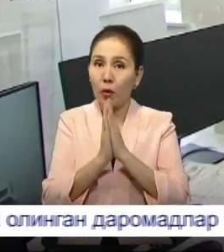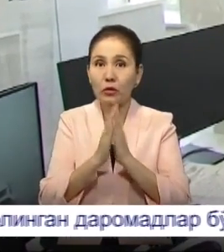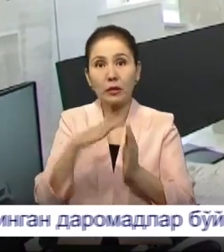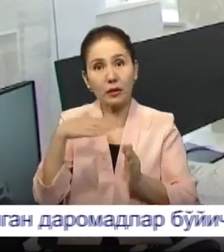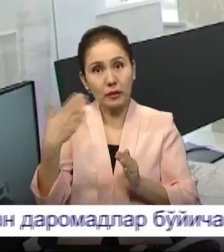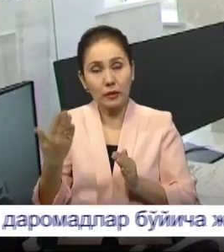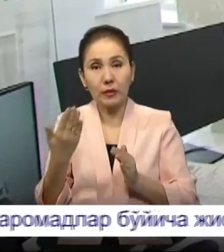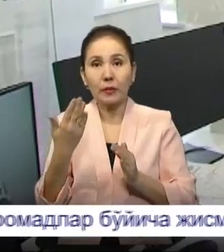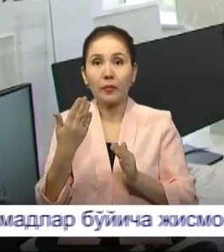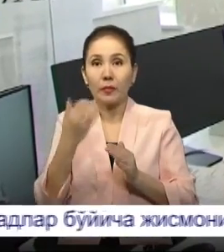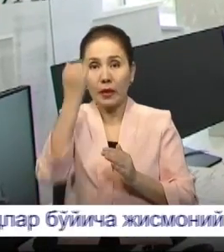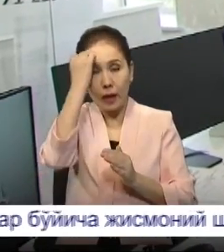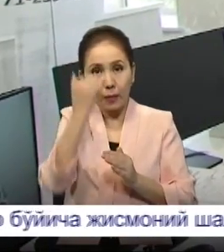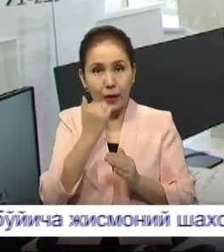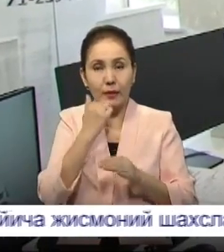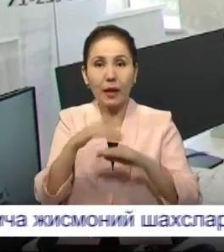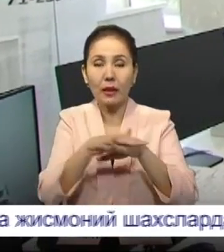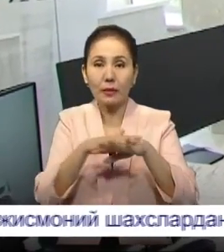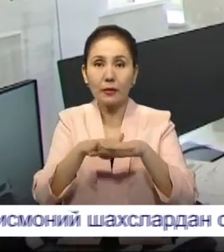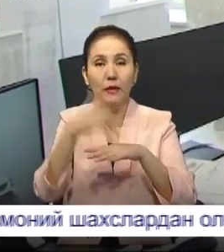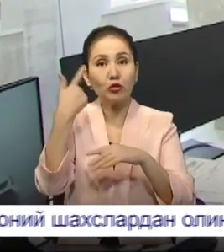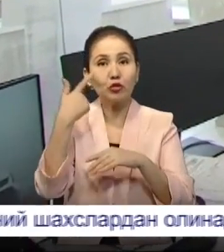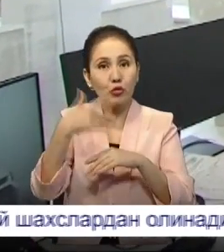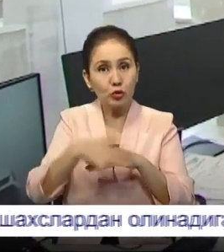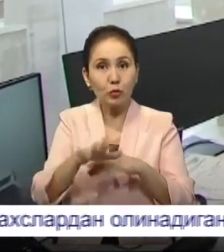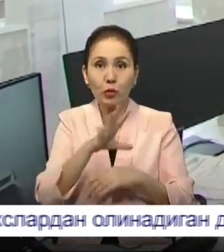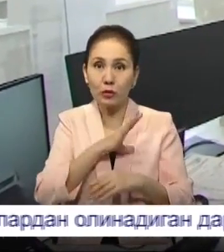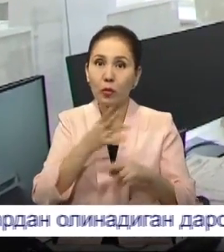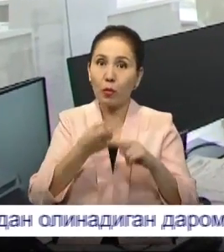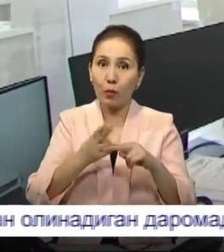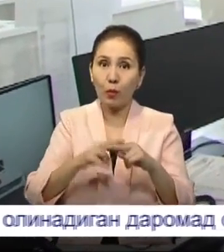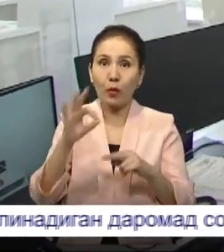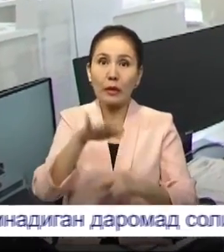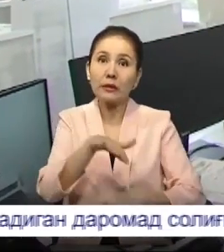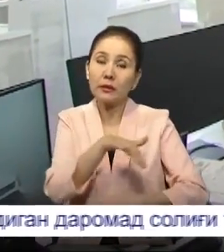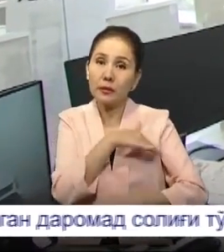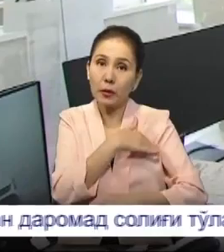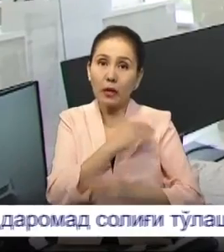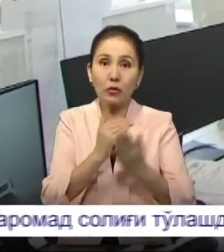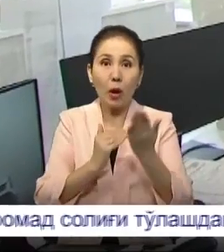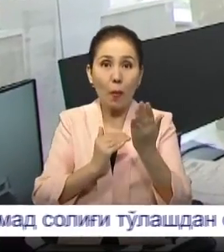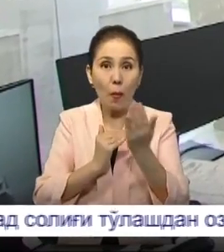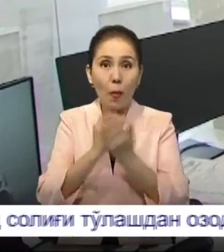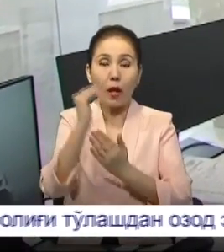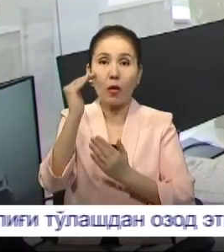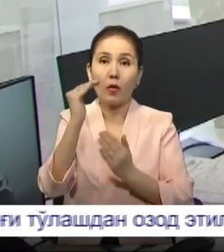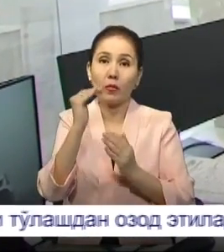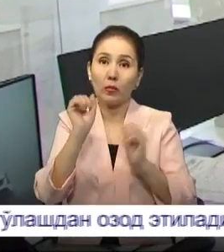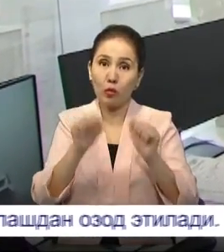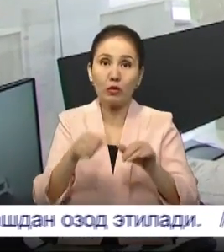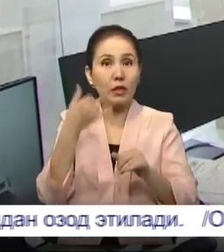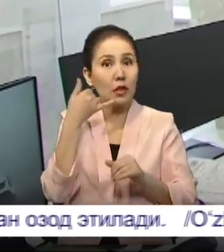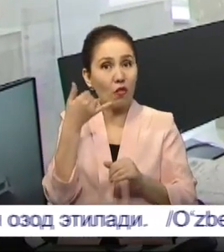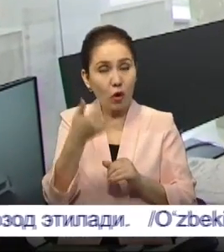ham xalqimizga rahmat, tushunish bo'ldi bu borada. Temperatura balon bo'lsagina chaqiruv